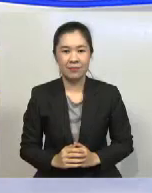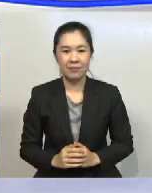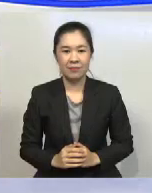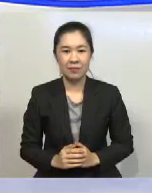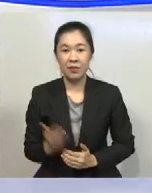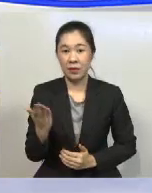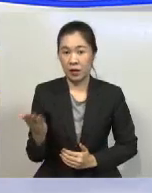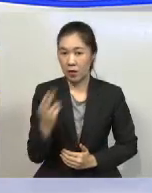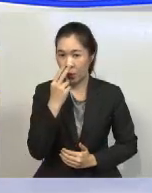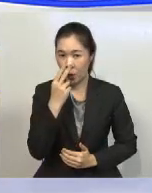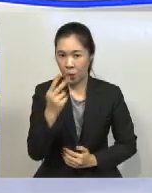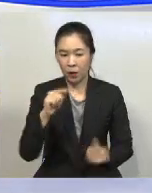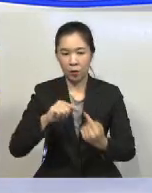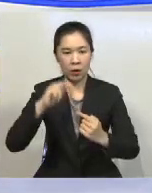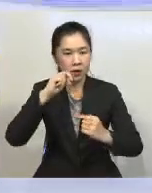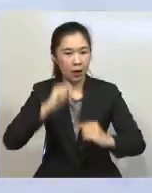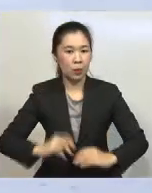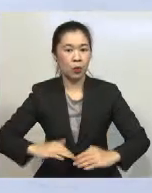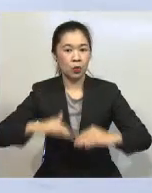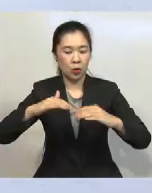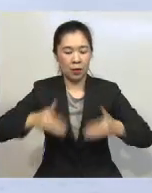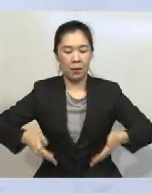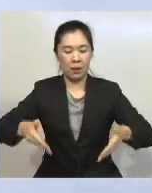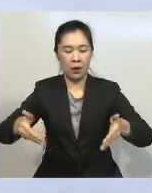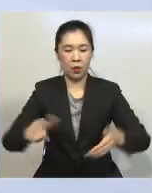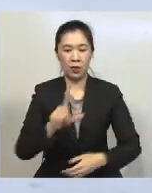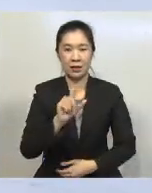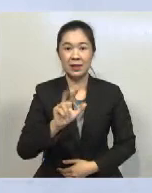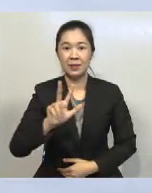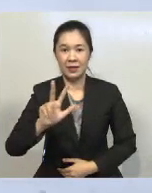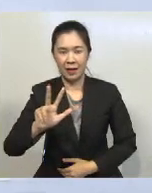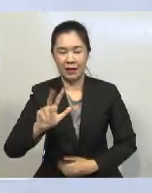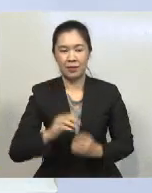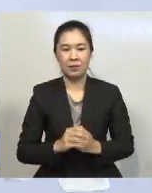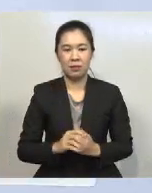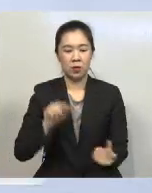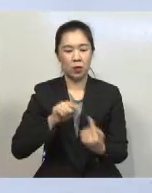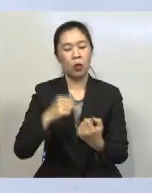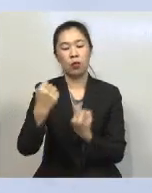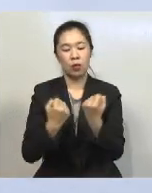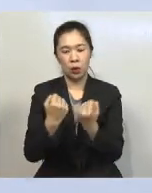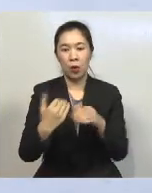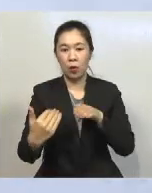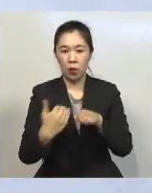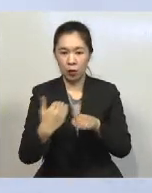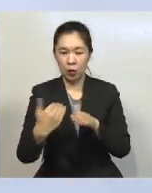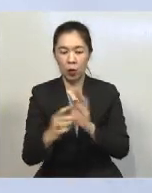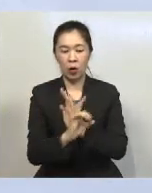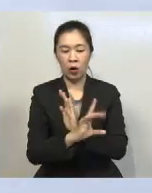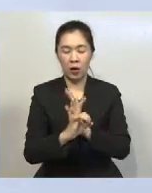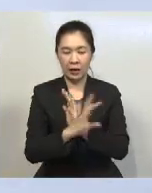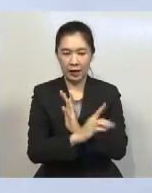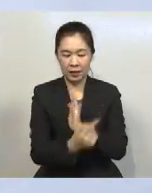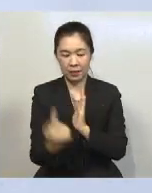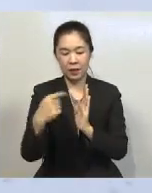ที่เห็นด้านหลังผมอยู่นี้นะครับคือสภาพของน้ำท่วมทางหลวงหมายเลข23นะครับซึ่งเป็นเส้นทางหลักในการสัญจรไปมาระหว่างร้อยเอ็ดยโสธรสู่อุบ